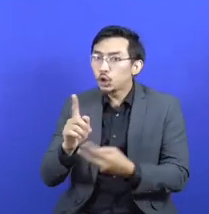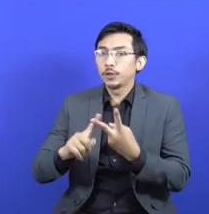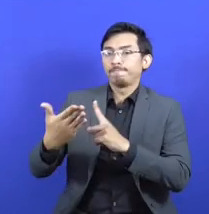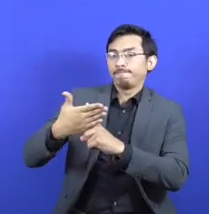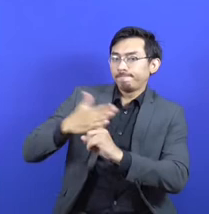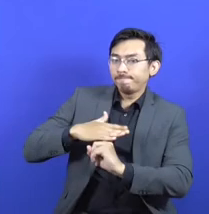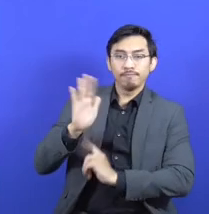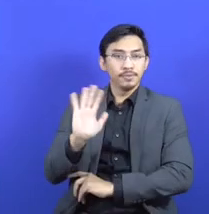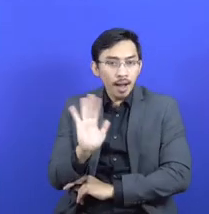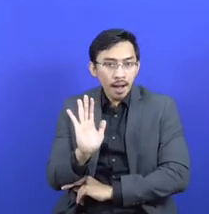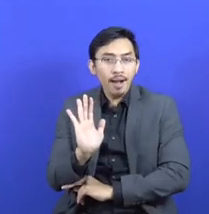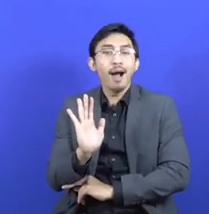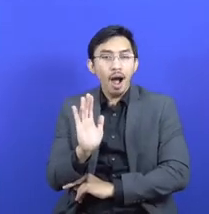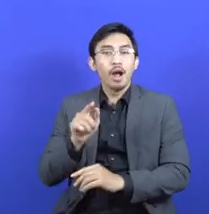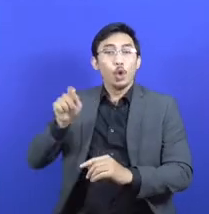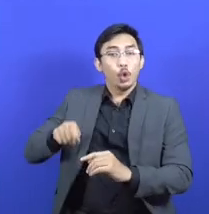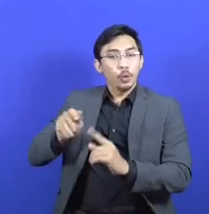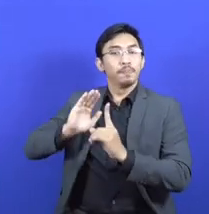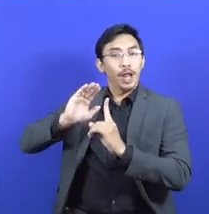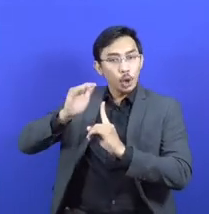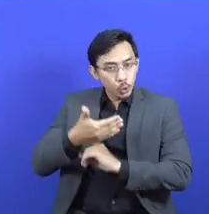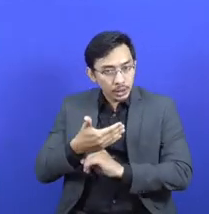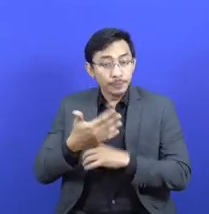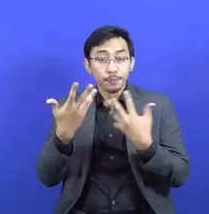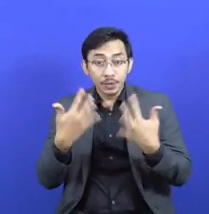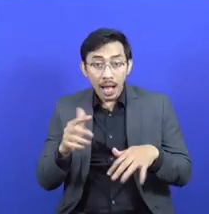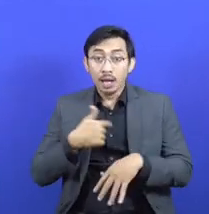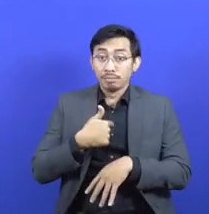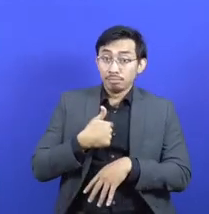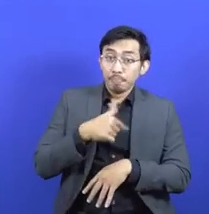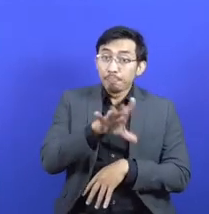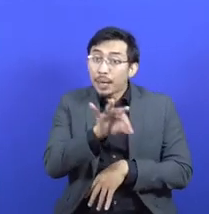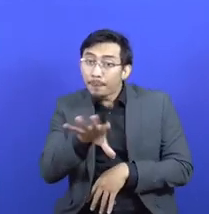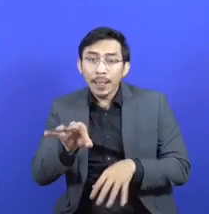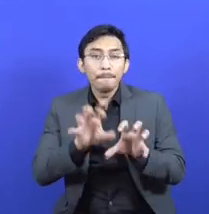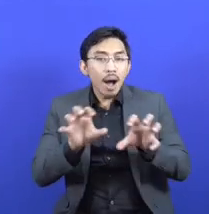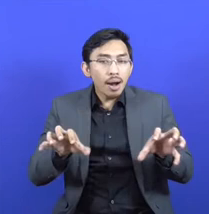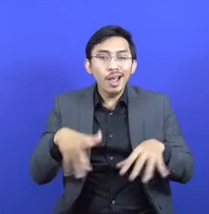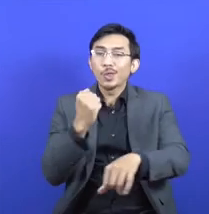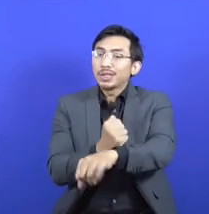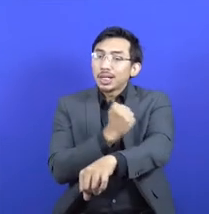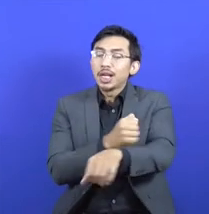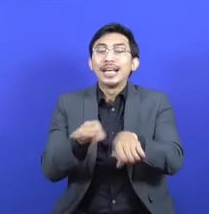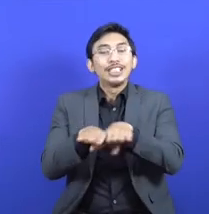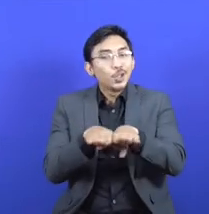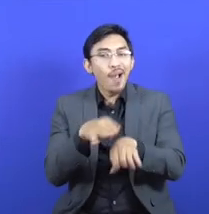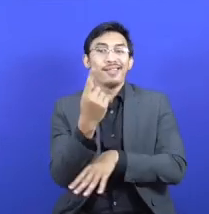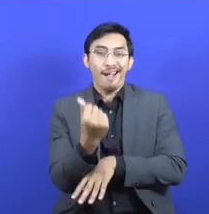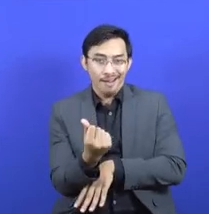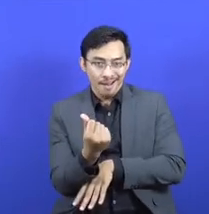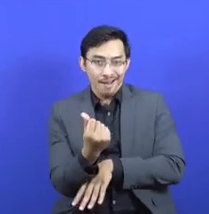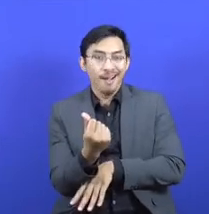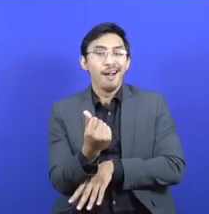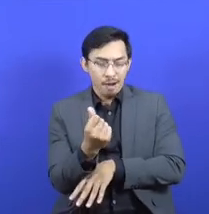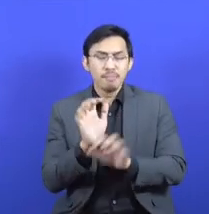tidak diskriminatif, mendapatkan perlindungan hukum. Terus kita bisa memilih barang atau jasa serta